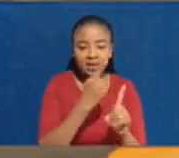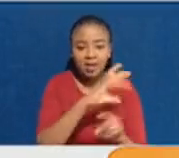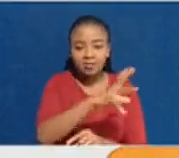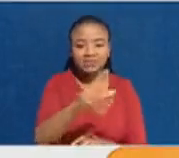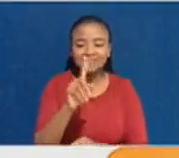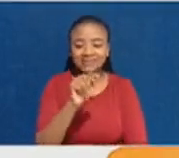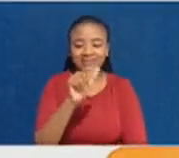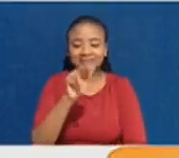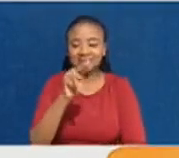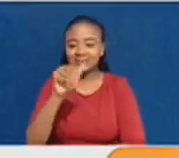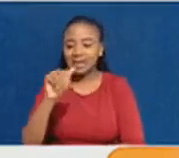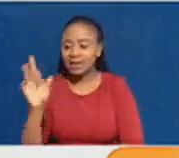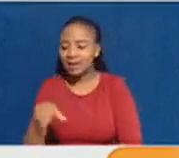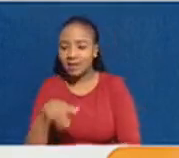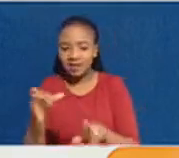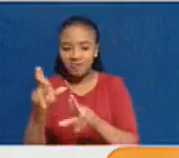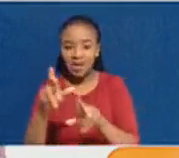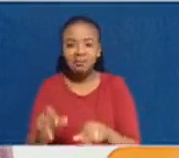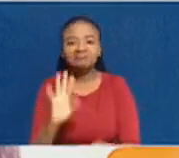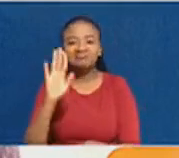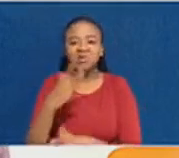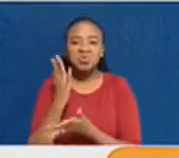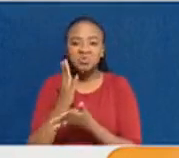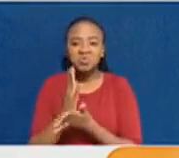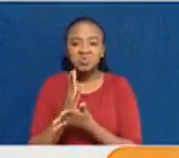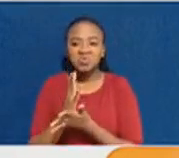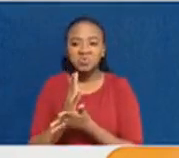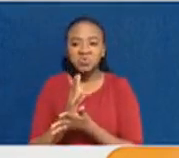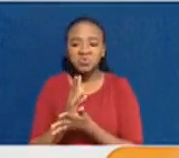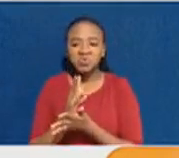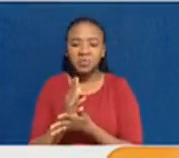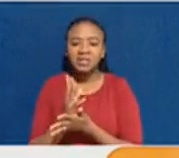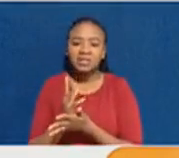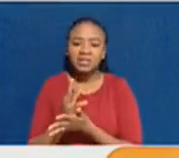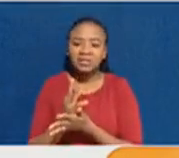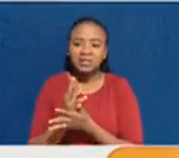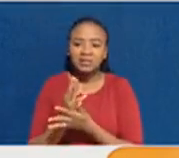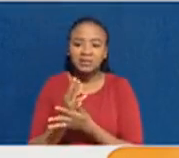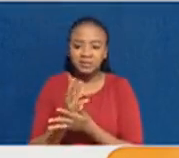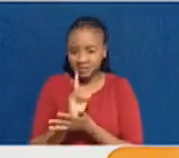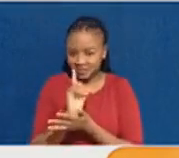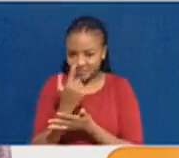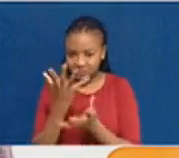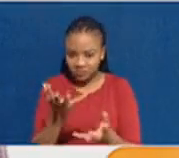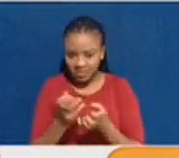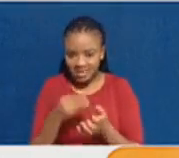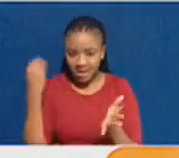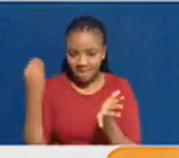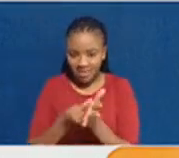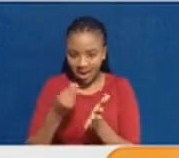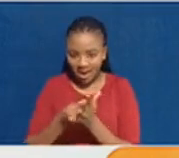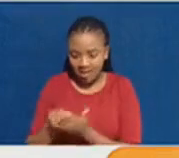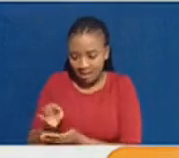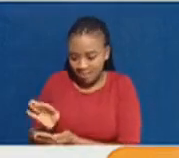River. Badala ya kujenga barabara, tuweke kwanza pesa kusaidia